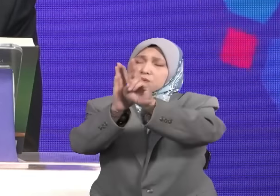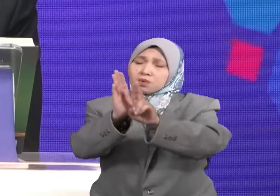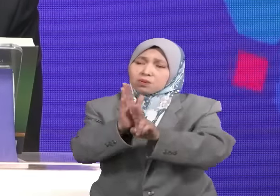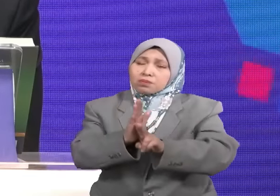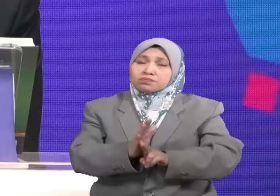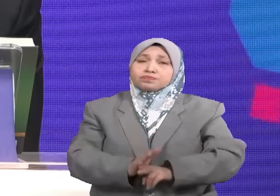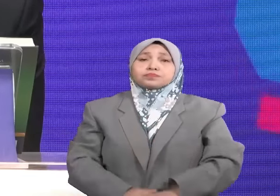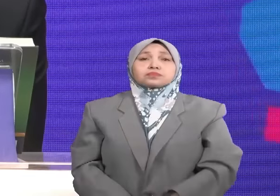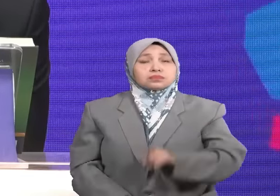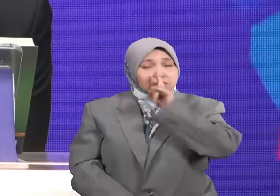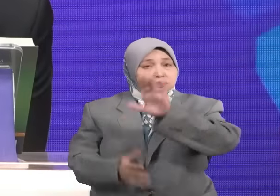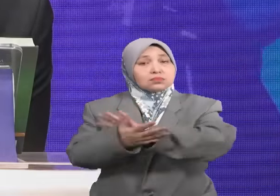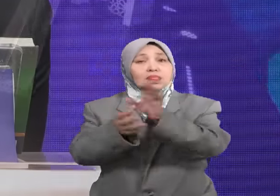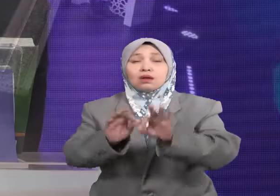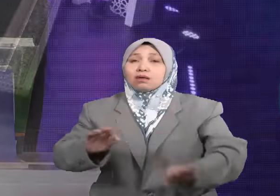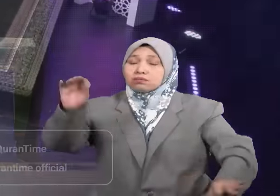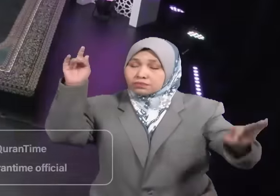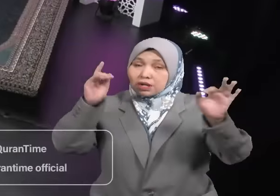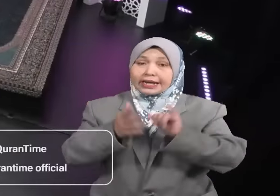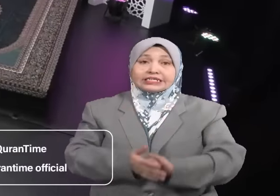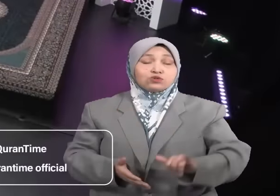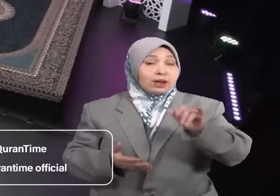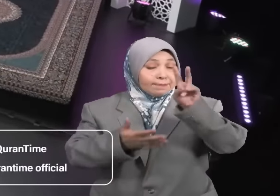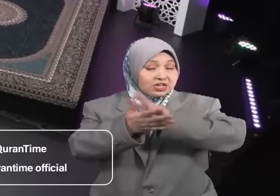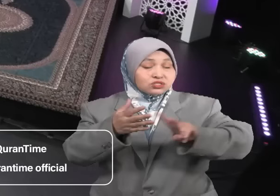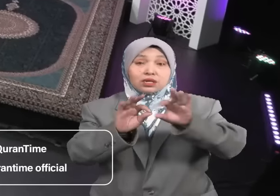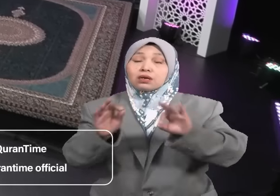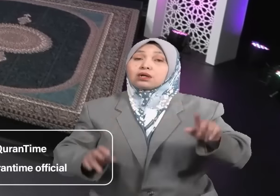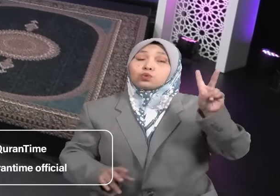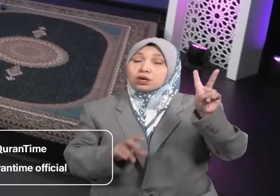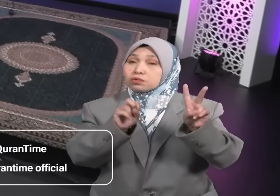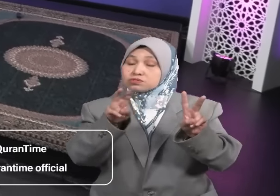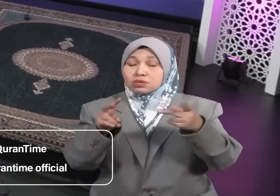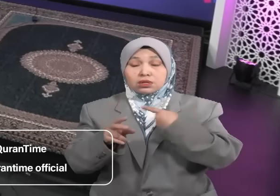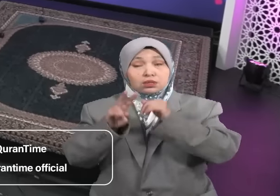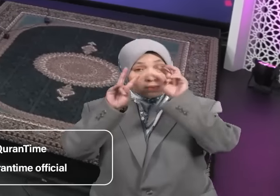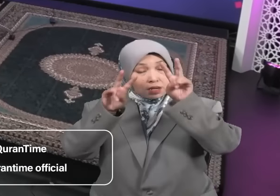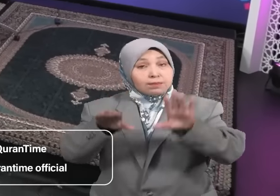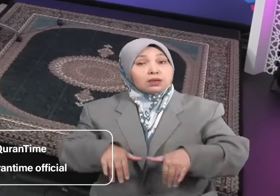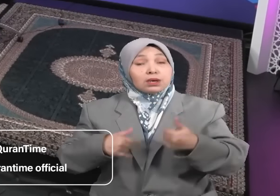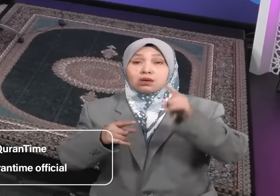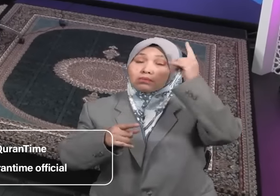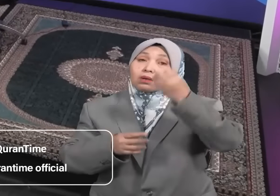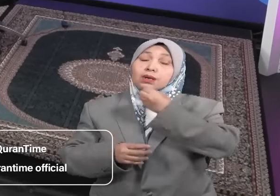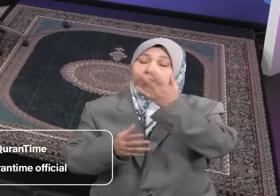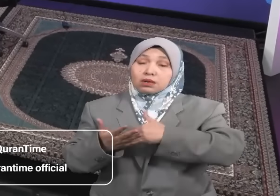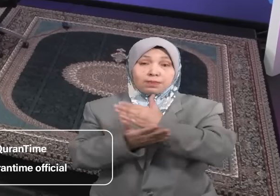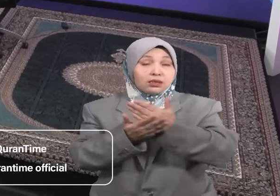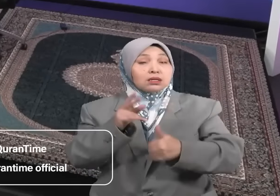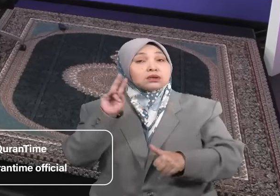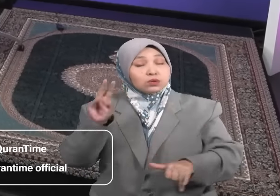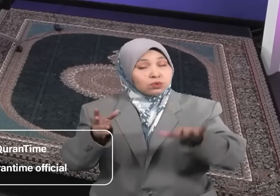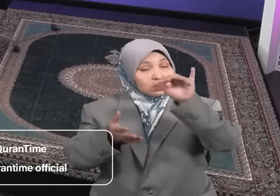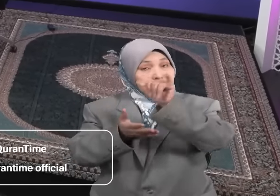حساب. صدق الله. Surah Allah Nazim, kita telah bacaan ayat yang ke-212 dan kita melihat bagaimana Allah menyatakan pada bahagian yang kedua,